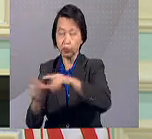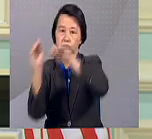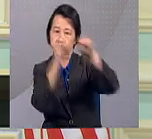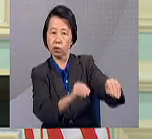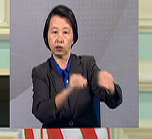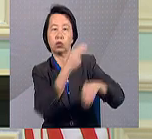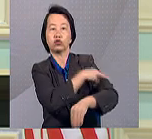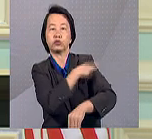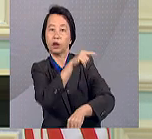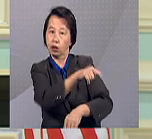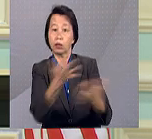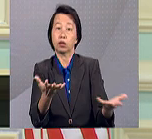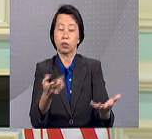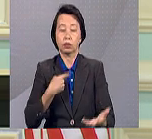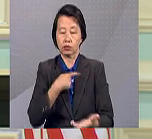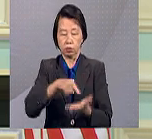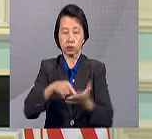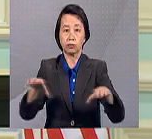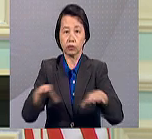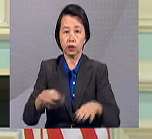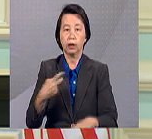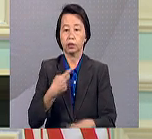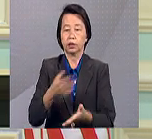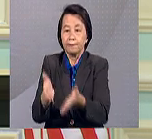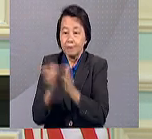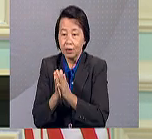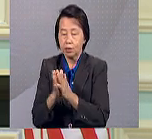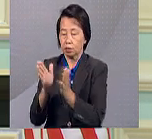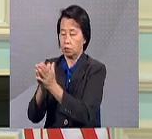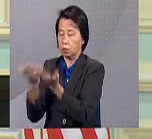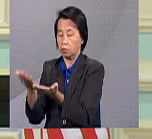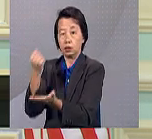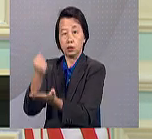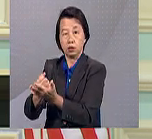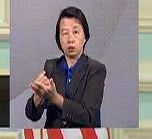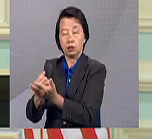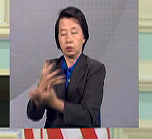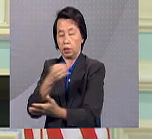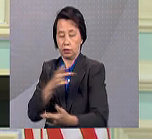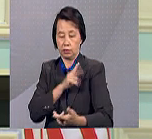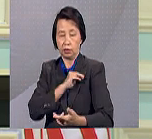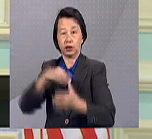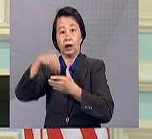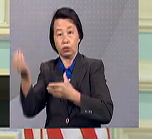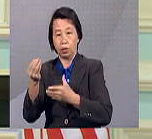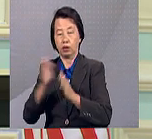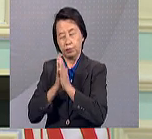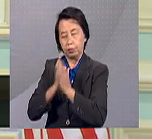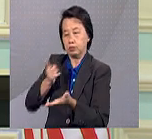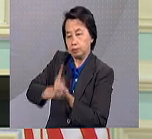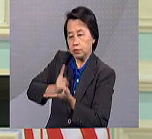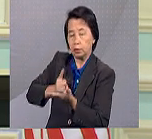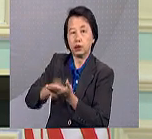sedang kita lakukan. Kita minta Jabatan Immigration bersama dengan Kementerian Luar untuk berbincang